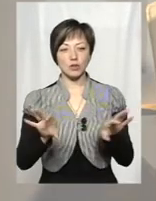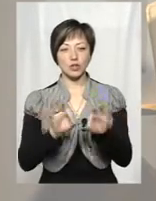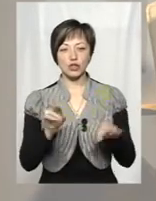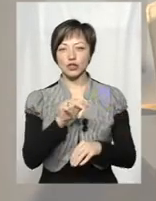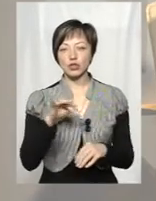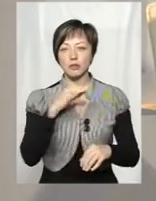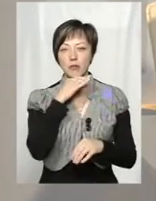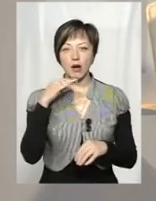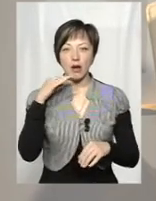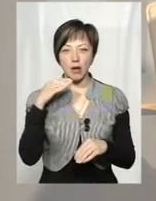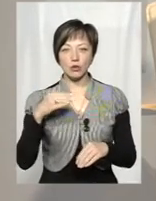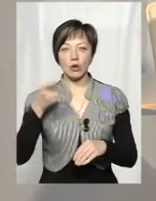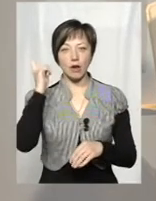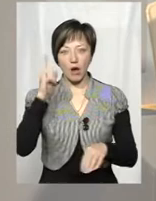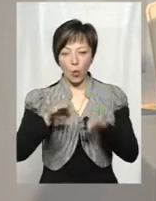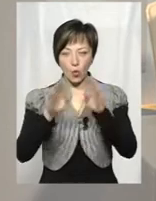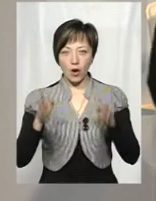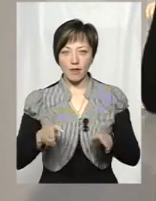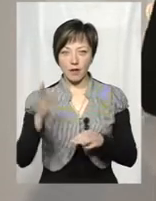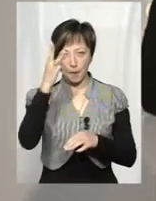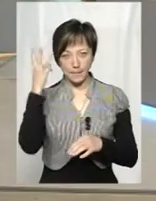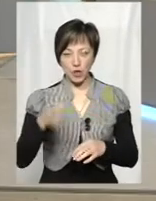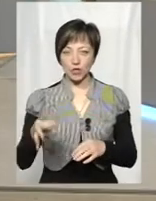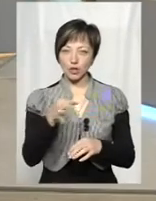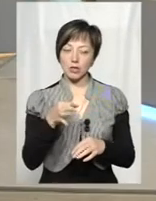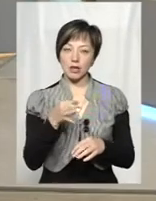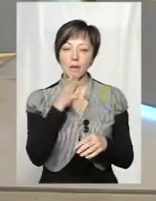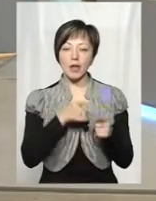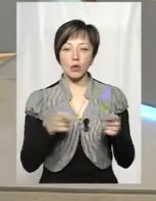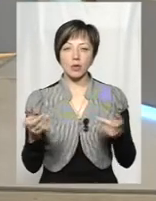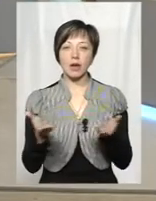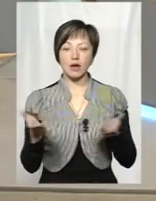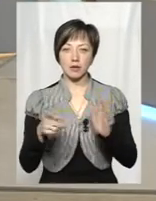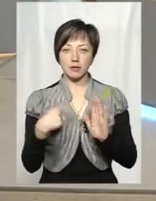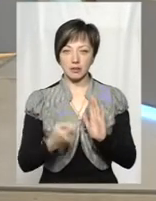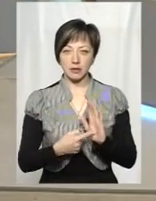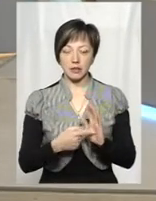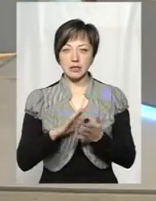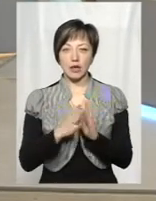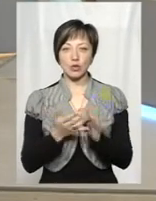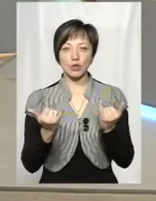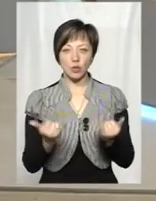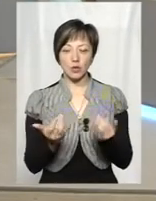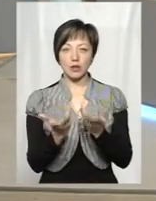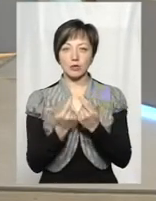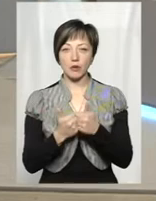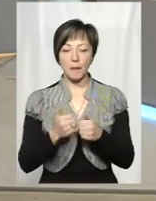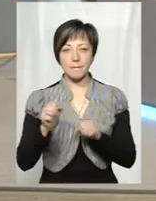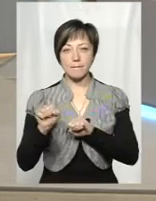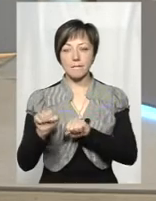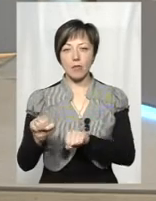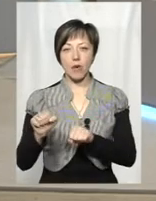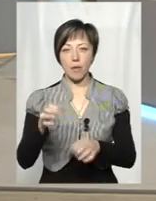багато курганів на Хмельниччині і яких вони періодів? Станом на сьогодні у нас нараховується, мають